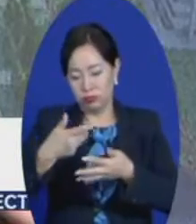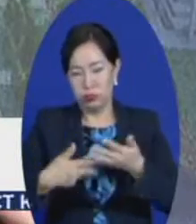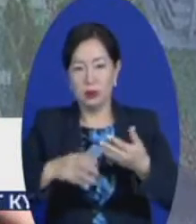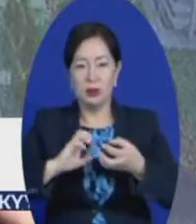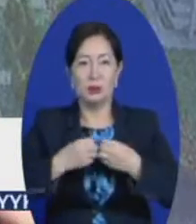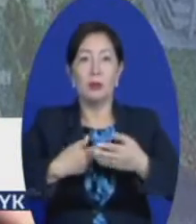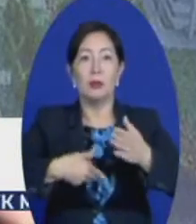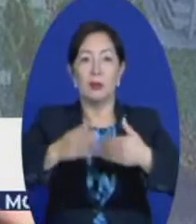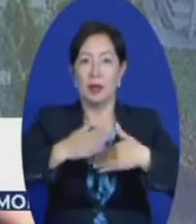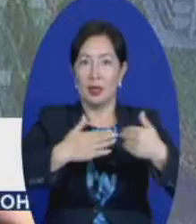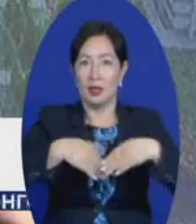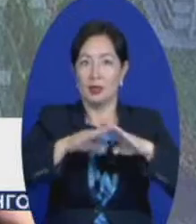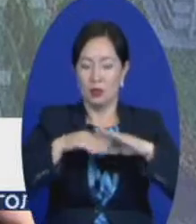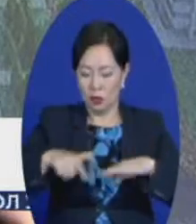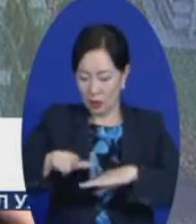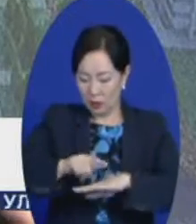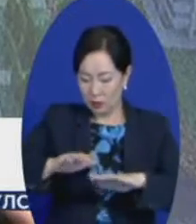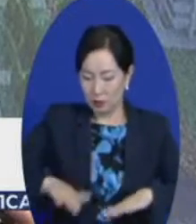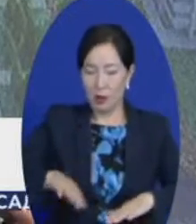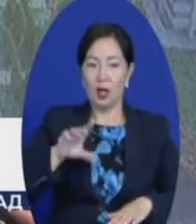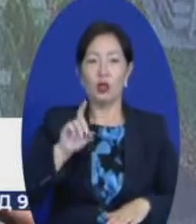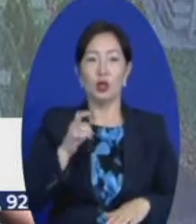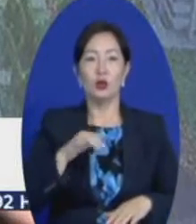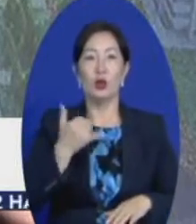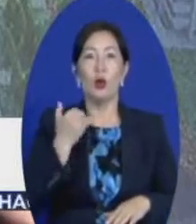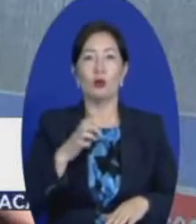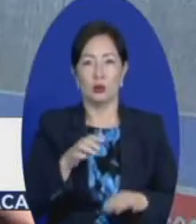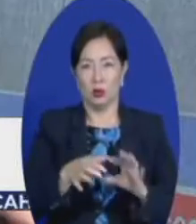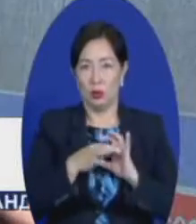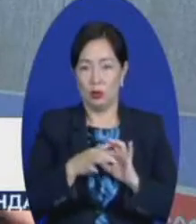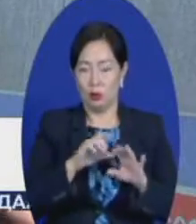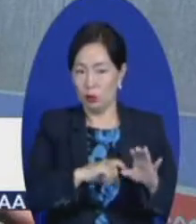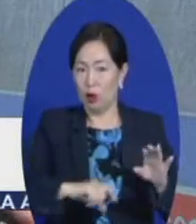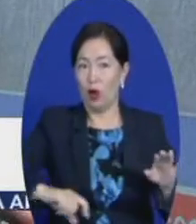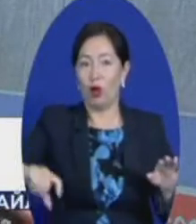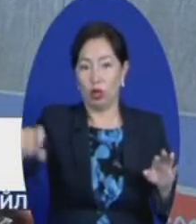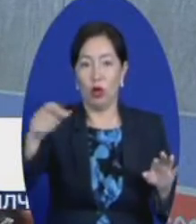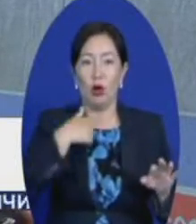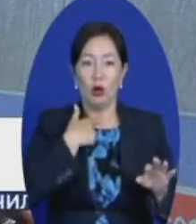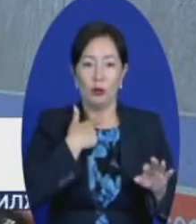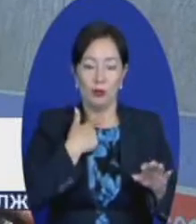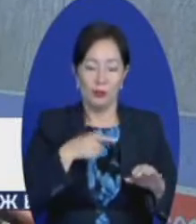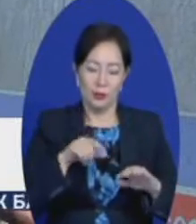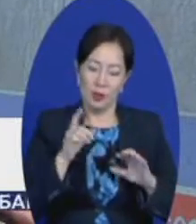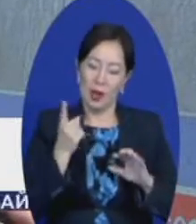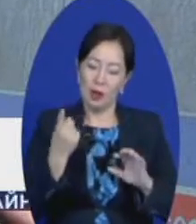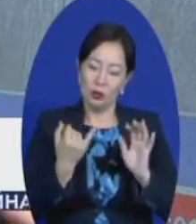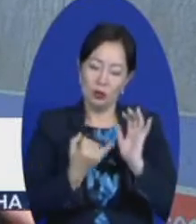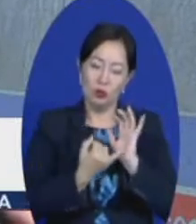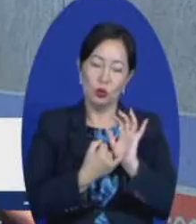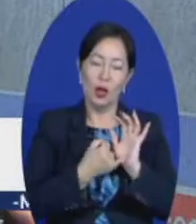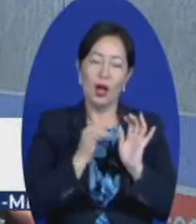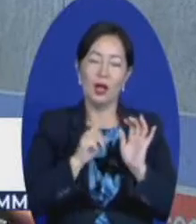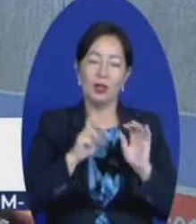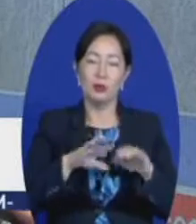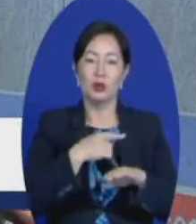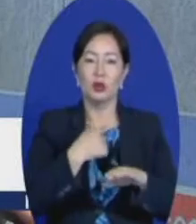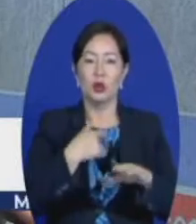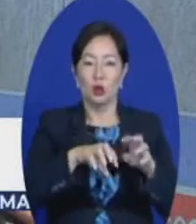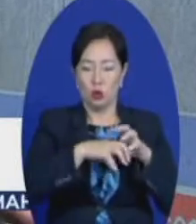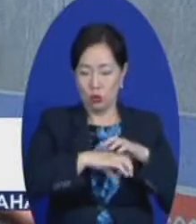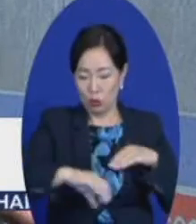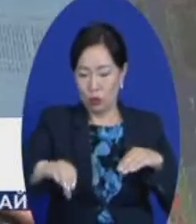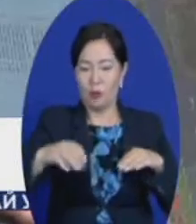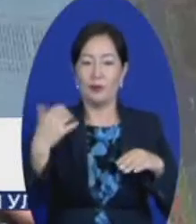үшигтэй хийгээд эхэл. Энэ одоо яг бидний зогсож байгаа зүйлний хөнд юм бол усны их үүсвэр. За эндээс одоо бид нар усны 16 км шугам 5